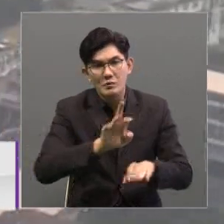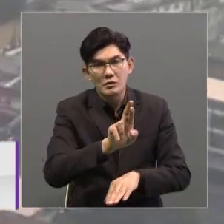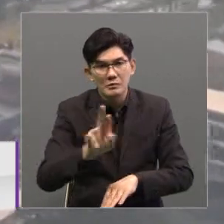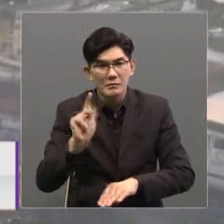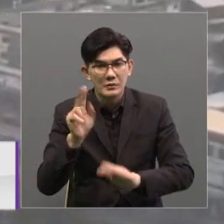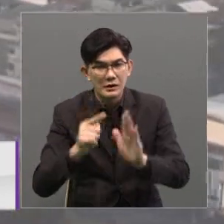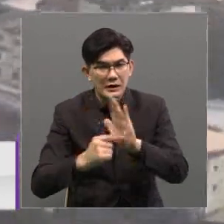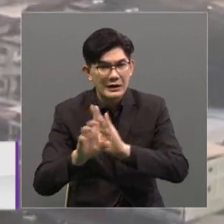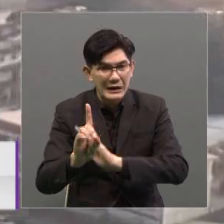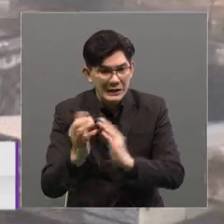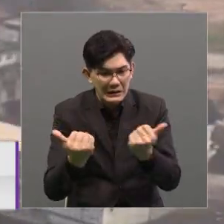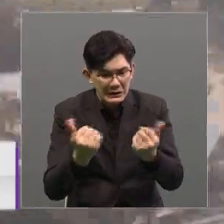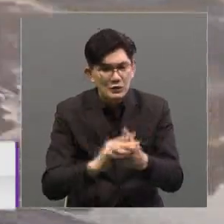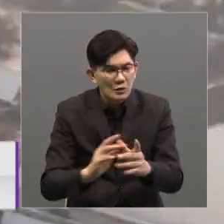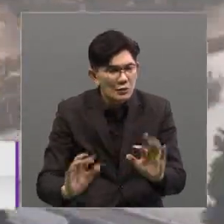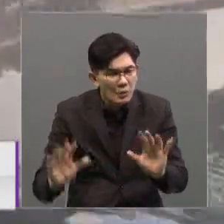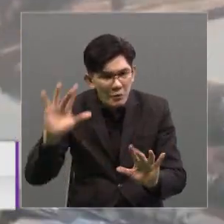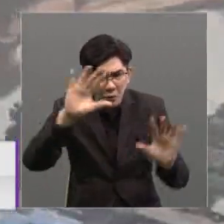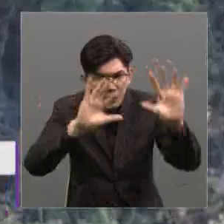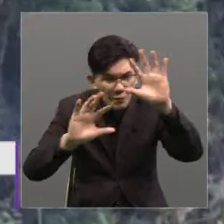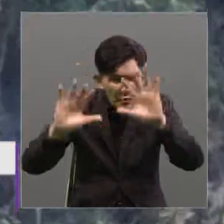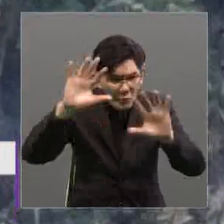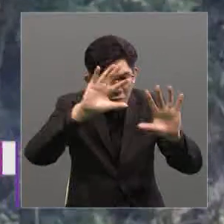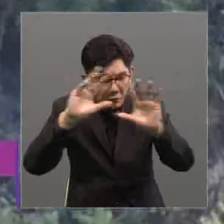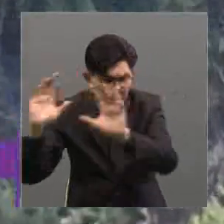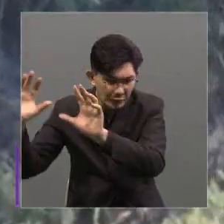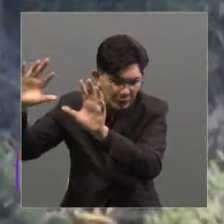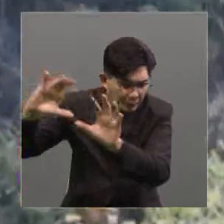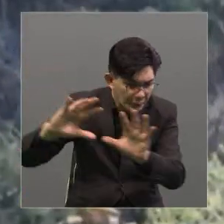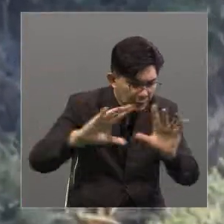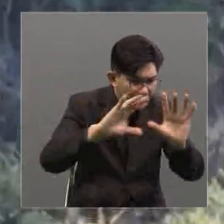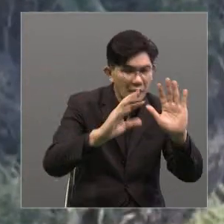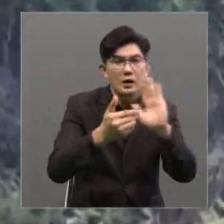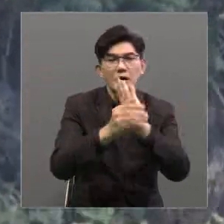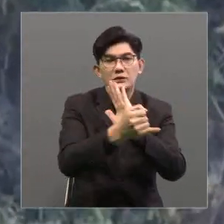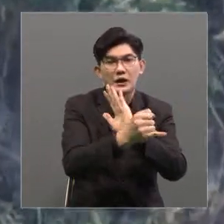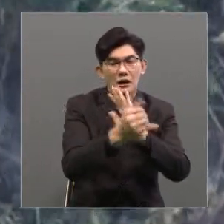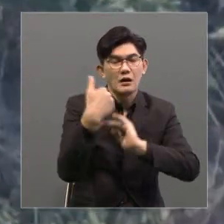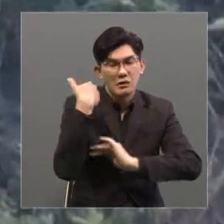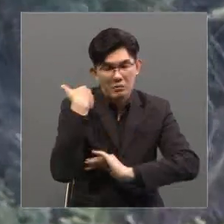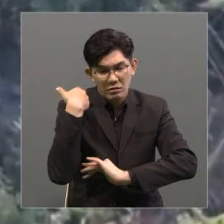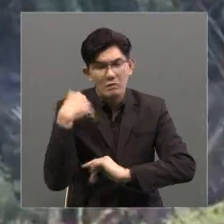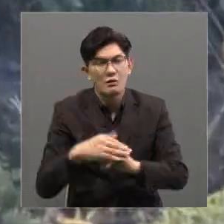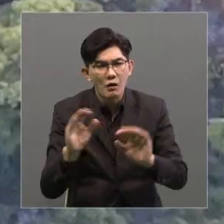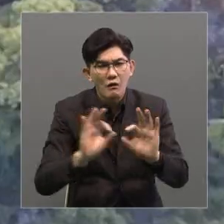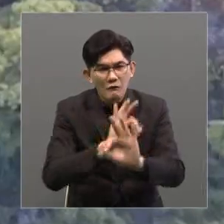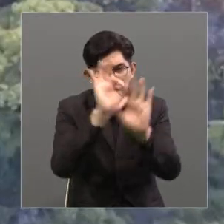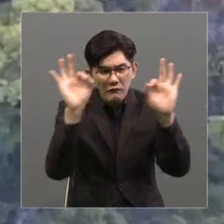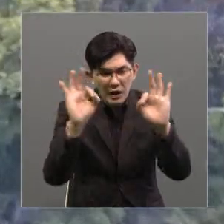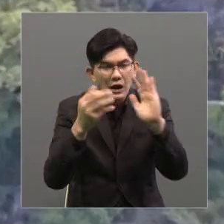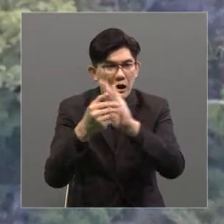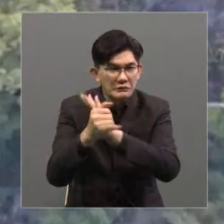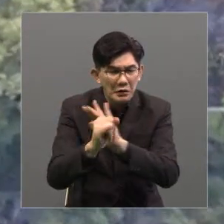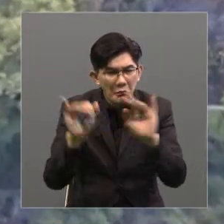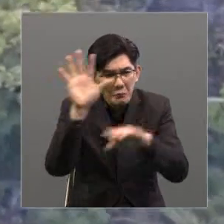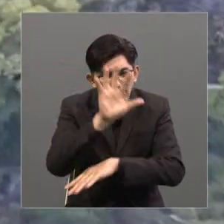จจะมีนะฮะเป็นควันจากบริเวณนั้นแหละแล้วลมเนี่ยหอบเข้ามาถึงจังหวัดจันทบุรีครับ ค่ะก็เลยทำให้ท้องฟ้าในพื้นที่จังหวัดจันทบุ